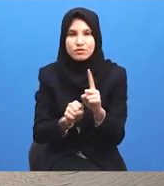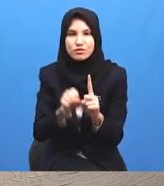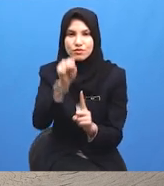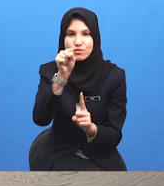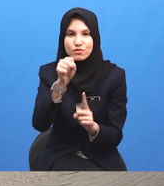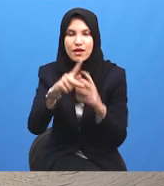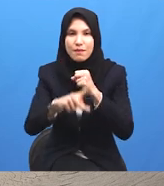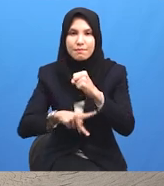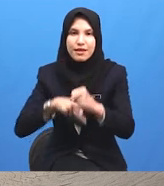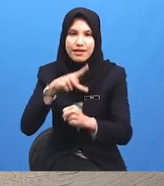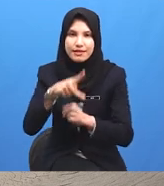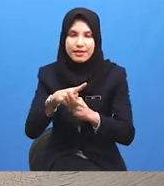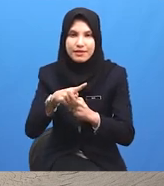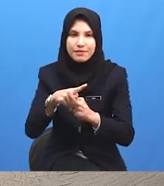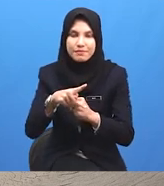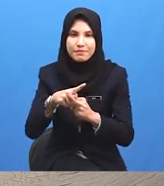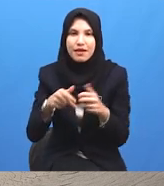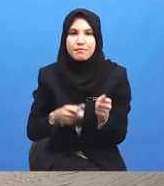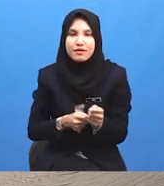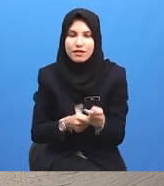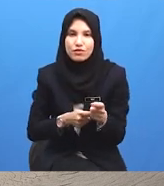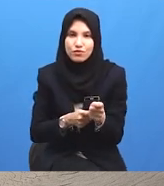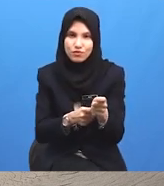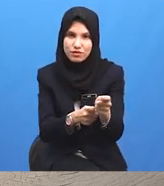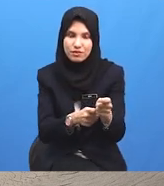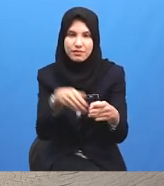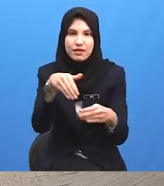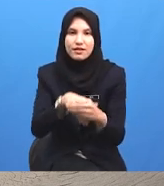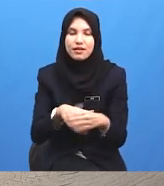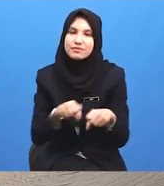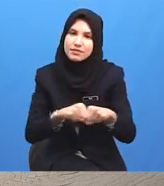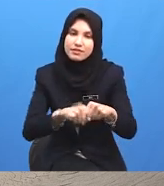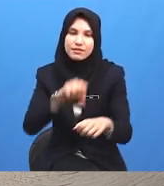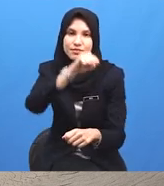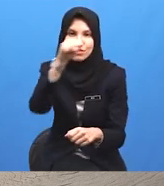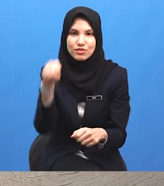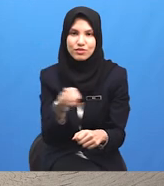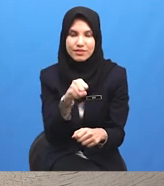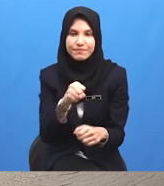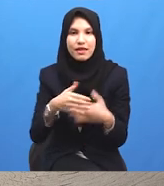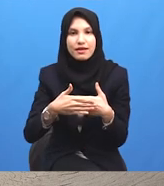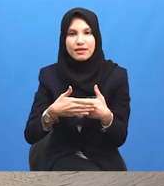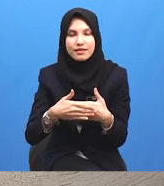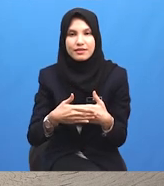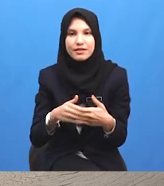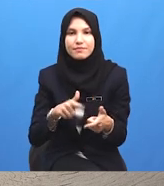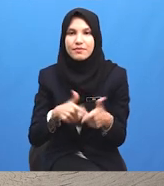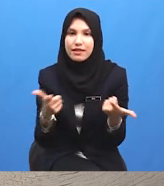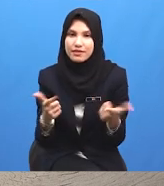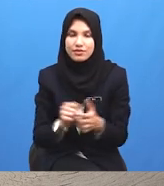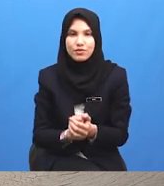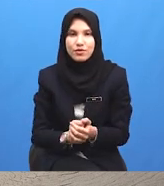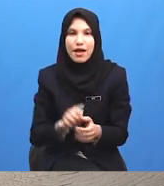planet berdasarkan urutan dalam sistem suria. Selain itu, murid